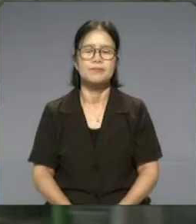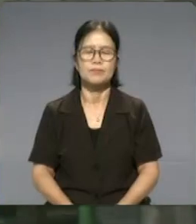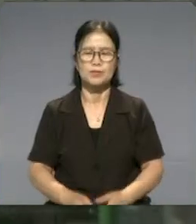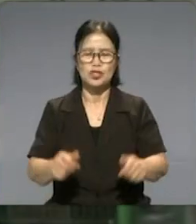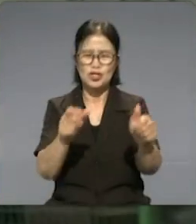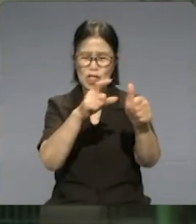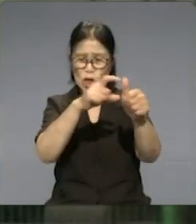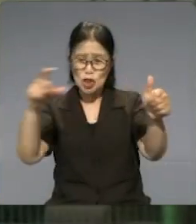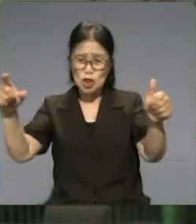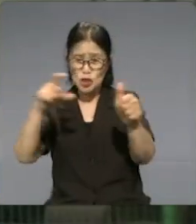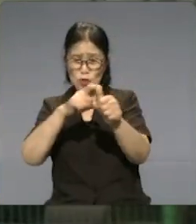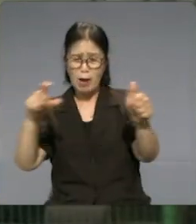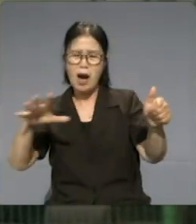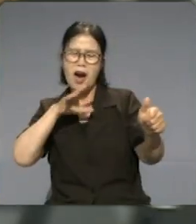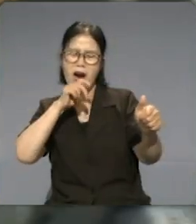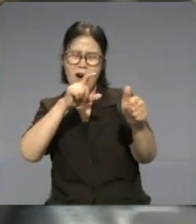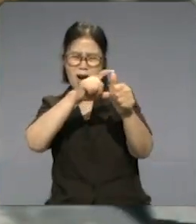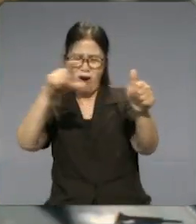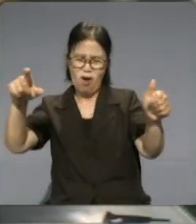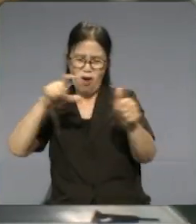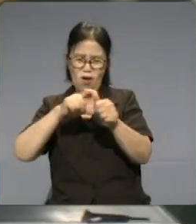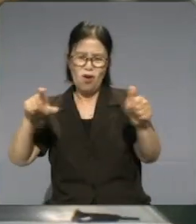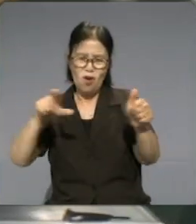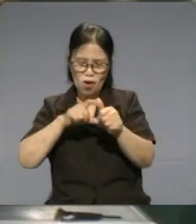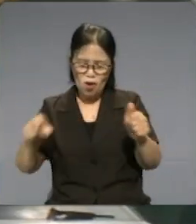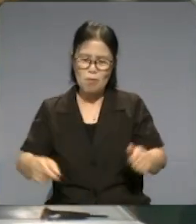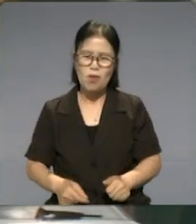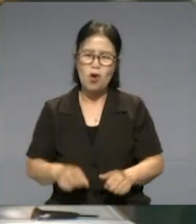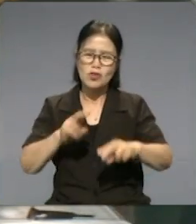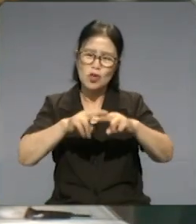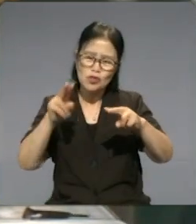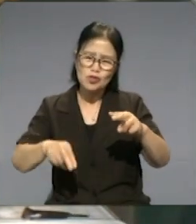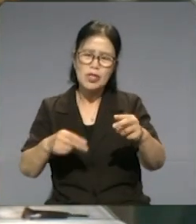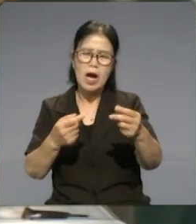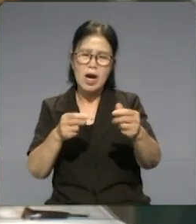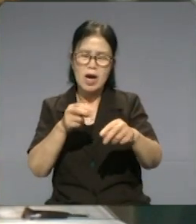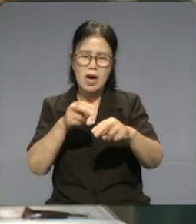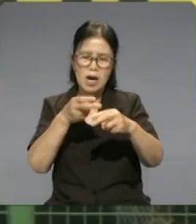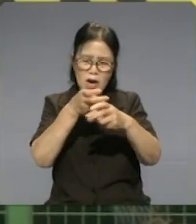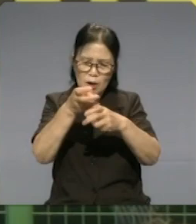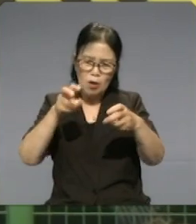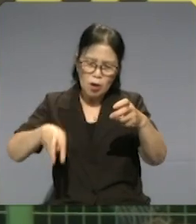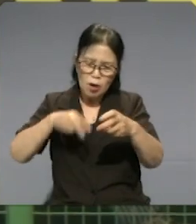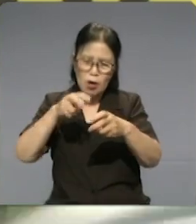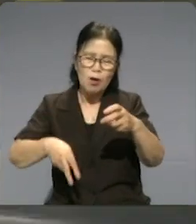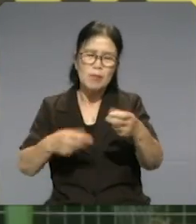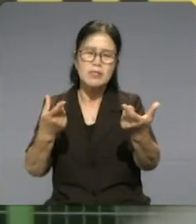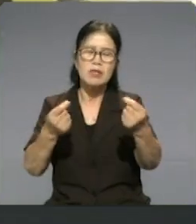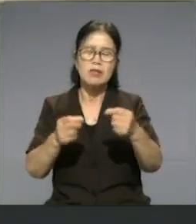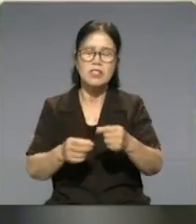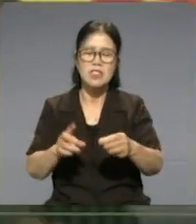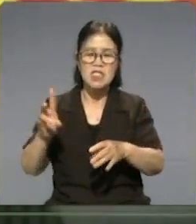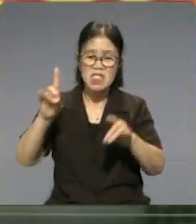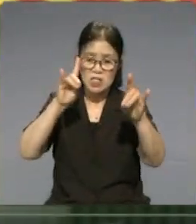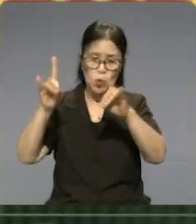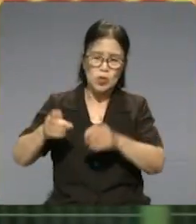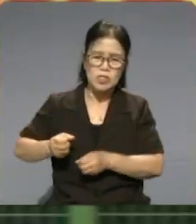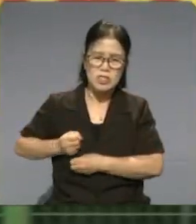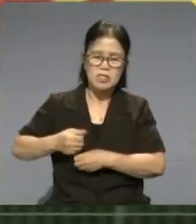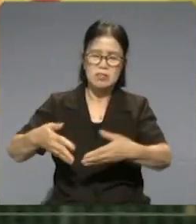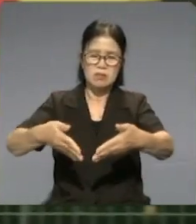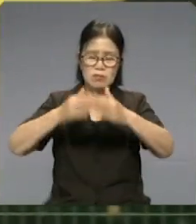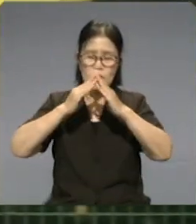빽빽하게 설치된 항이 현수막. 정류장 부근도 마찬가지입니다. 드론 작전 사령부가